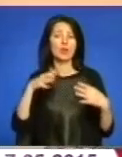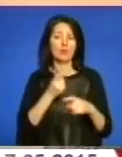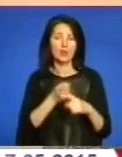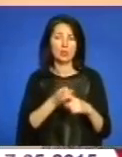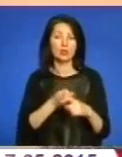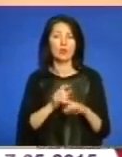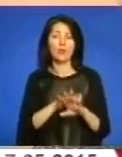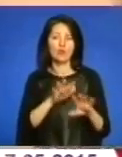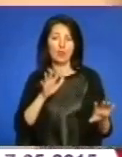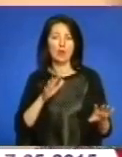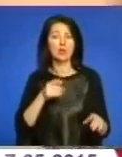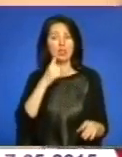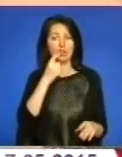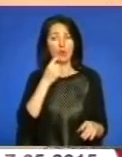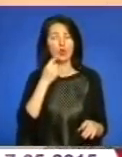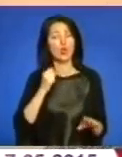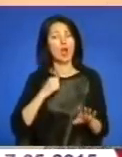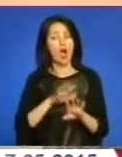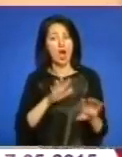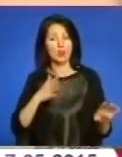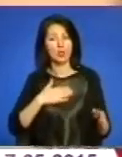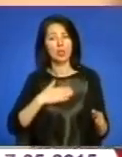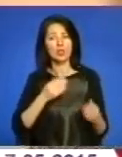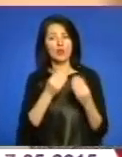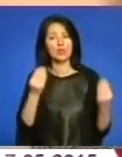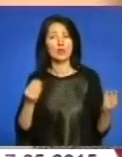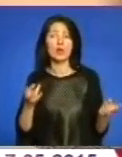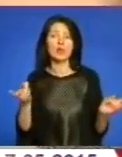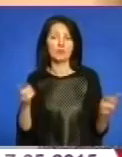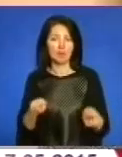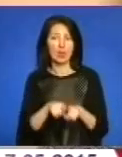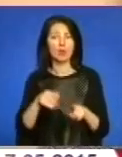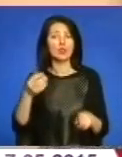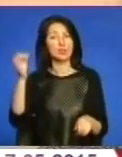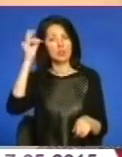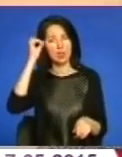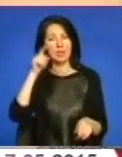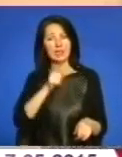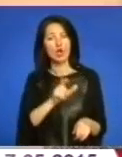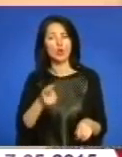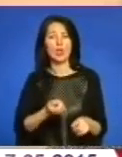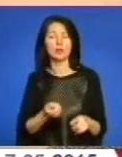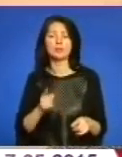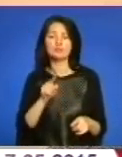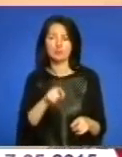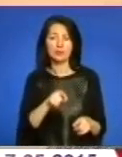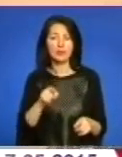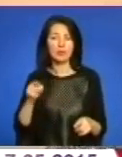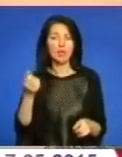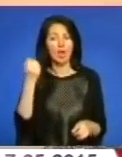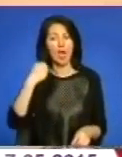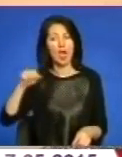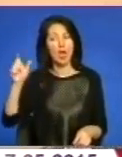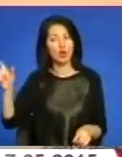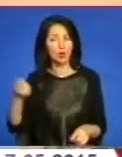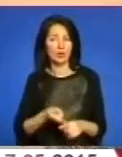Червоної армії. Наша виставка також покликана згадати тих людей, тих героїв, які боролися і